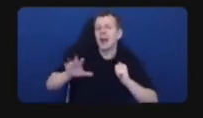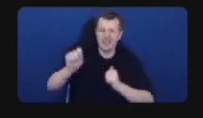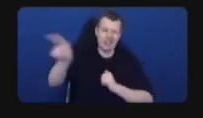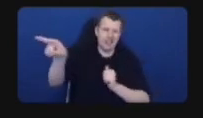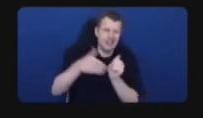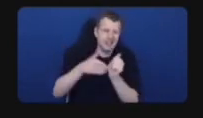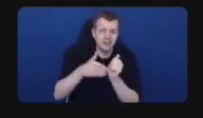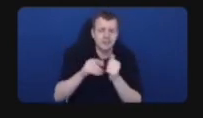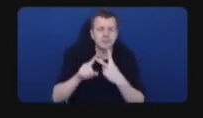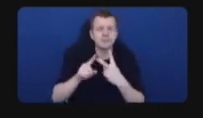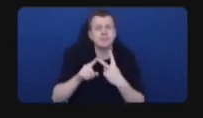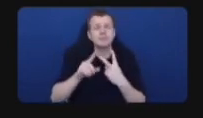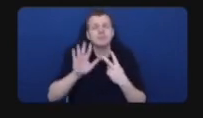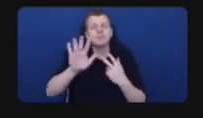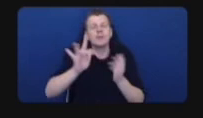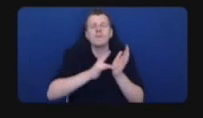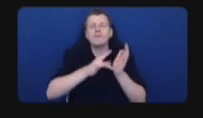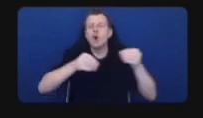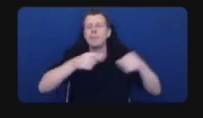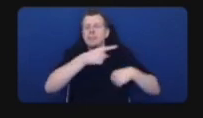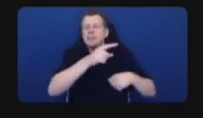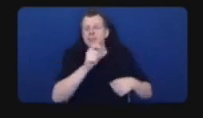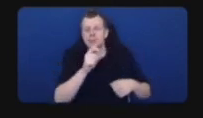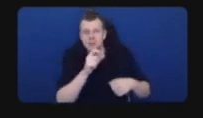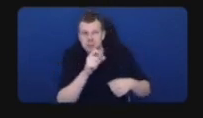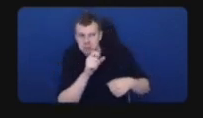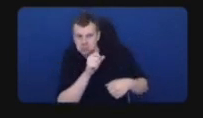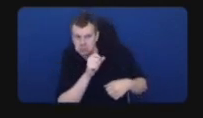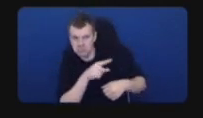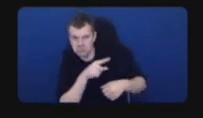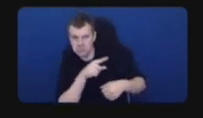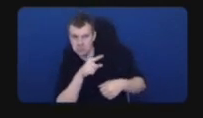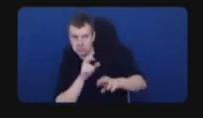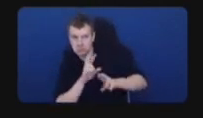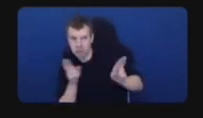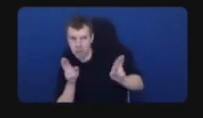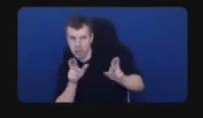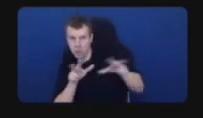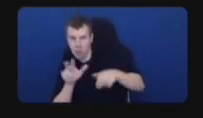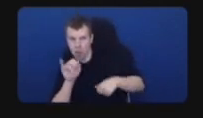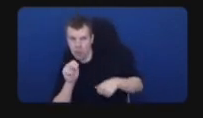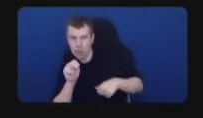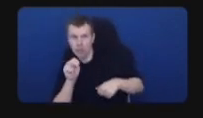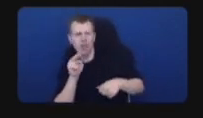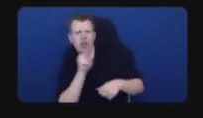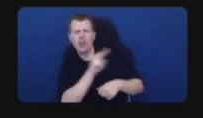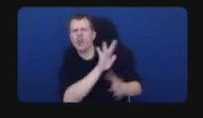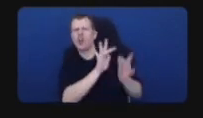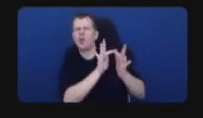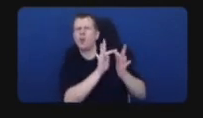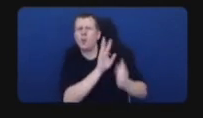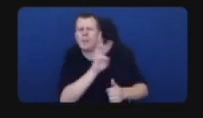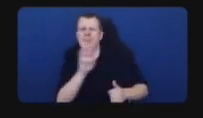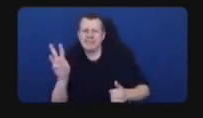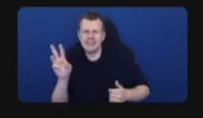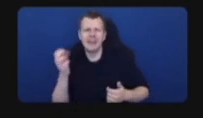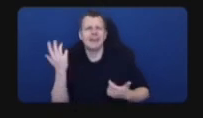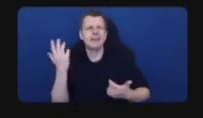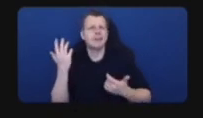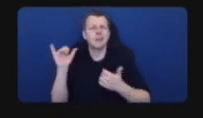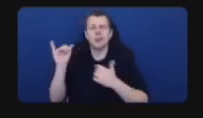儿童，你们可以去看啊，你们可以去问你们的医生什么时候有疫苗。